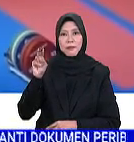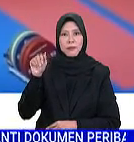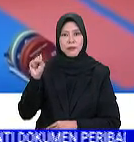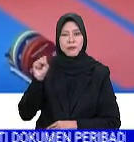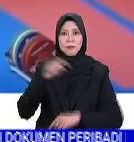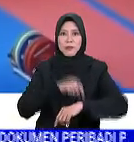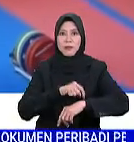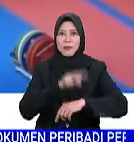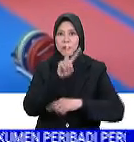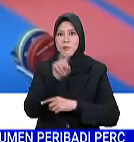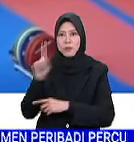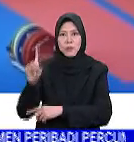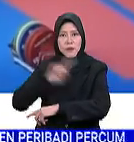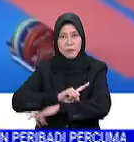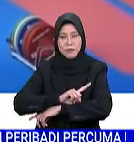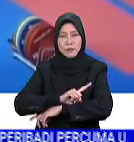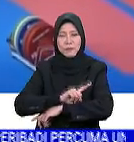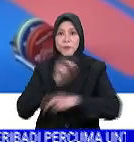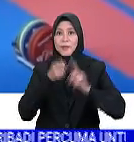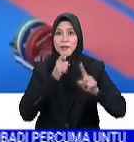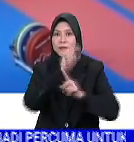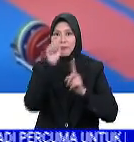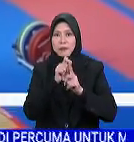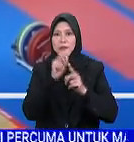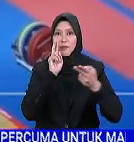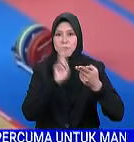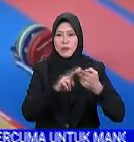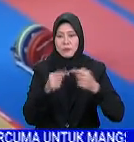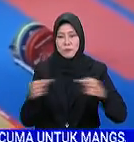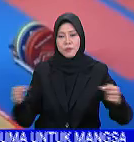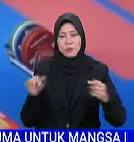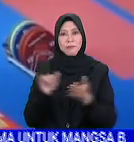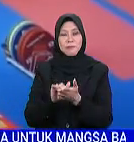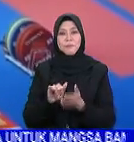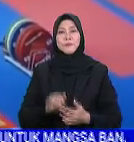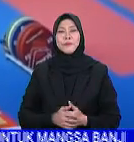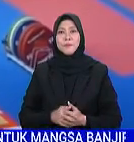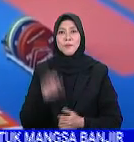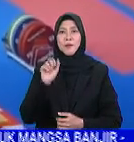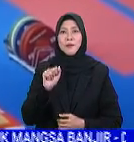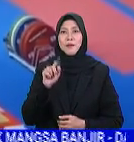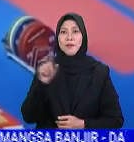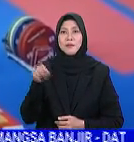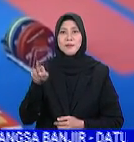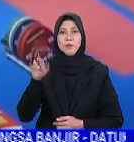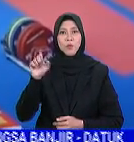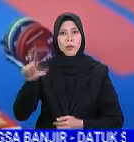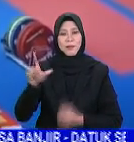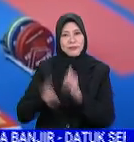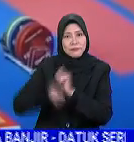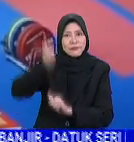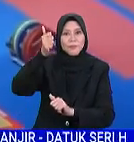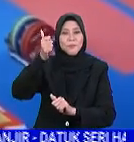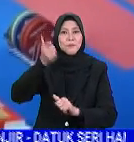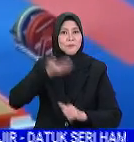masa 21 hari daripada tarikh surat pemakluman keputusan tersebut. Muhammad Azroy yang juga pemenang pingat